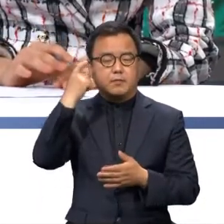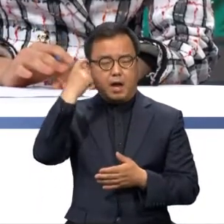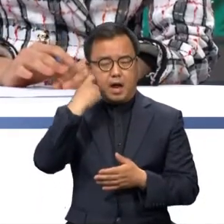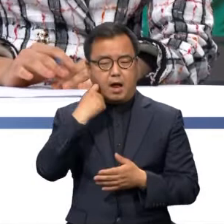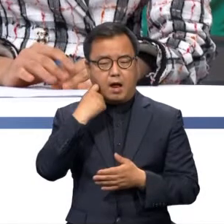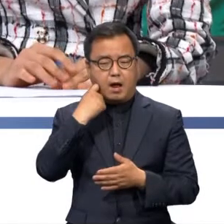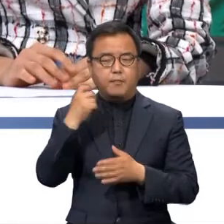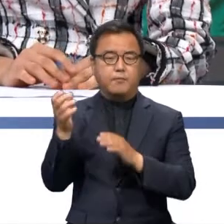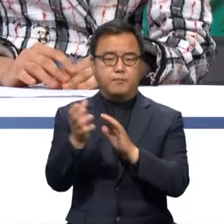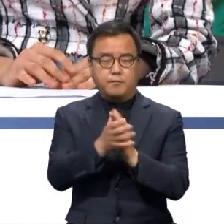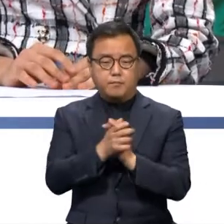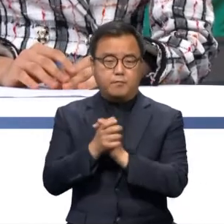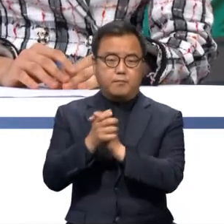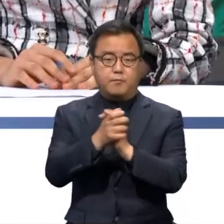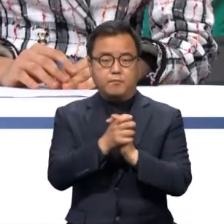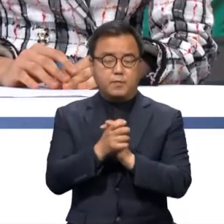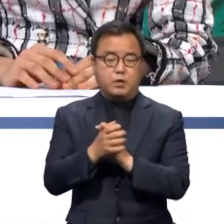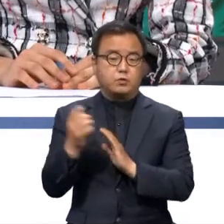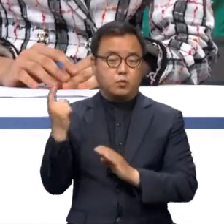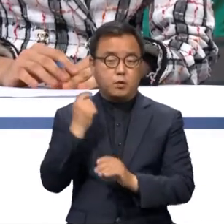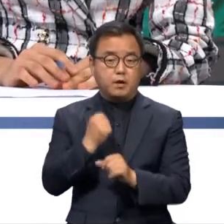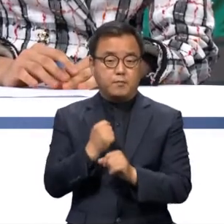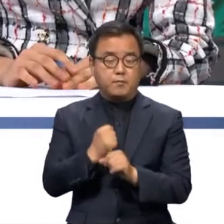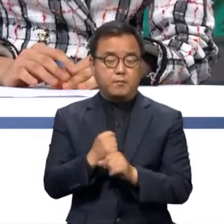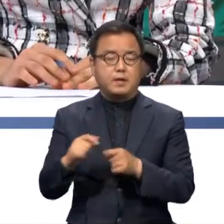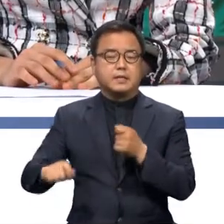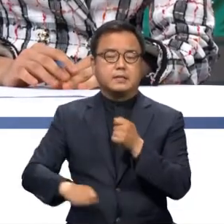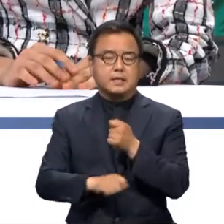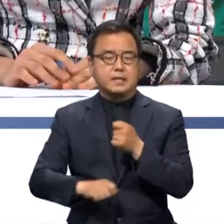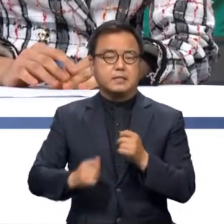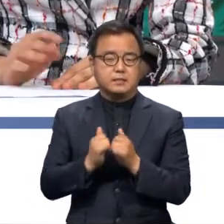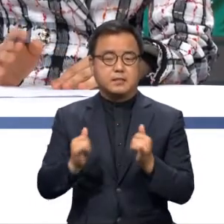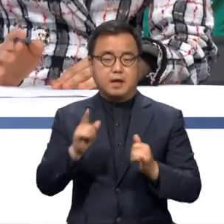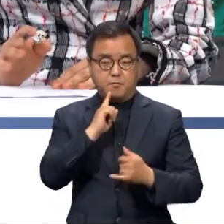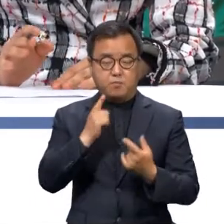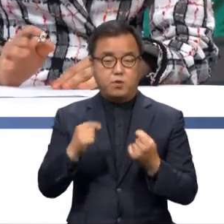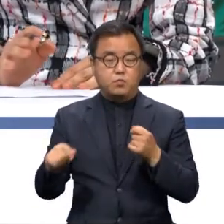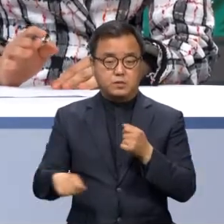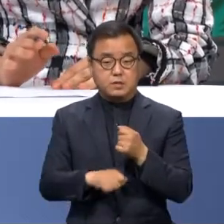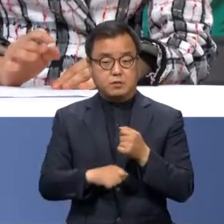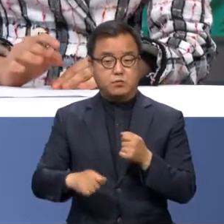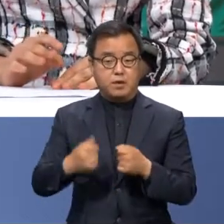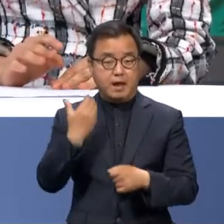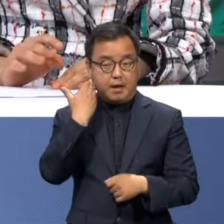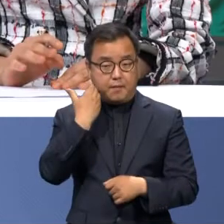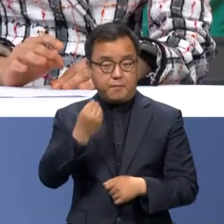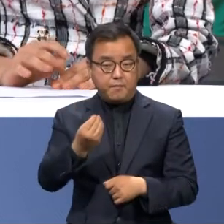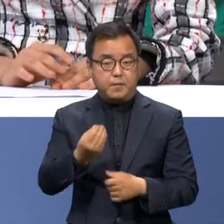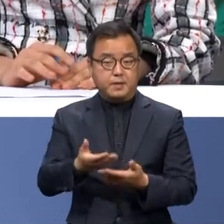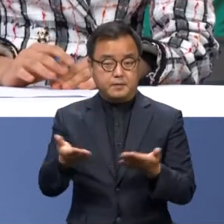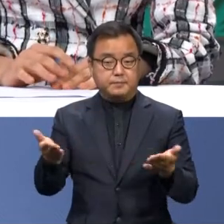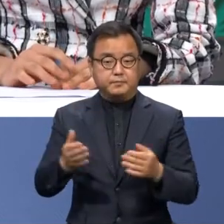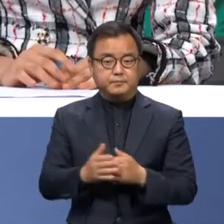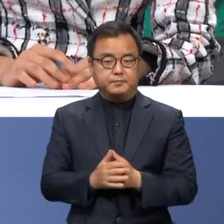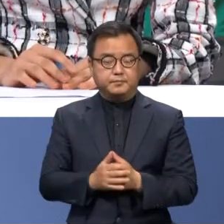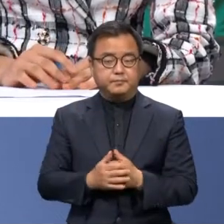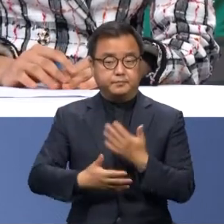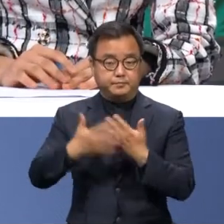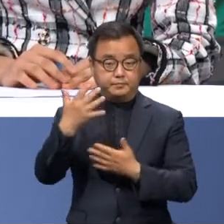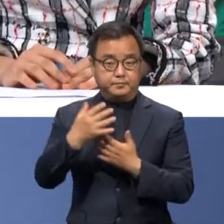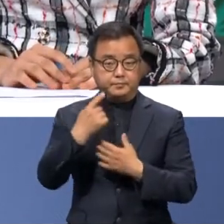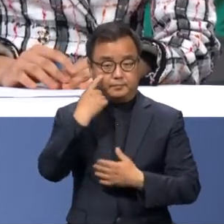어우러진 소리를 낼 수 있다고 한 첼리스트 송영훈의 말처럼 첼로의 매력을 듬뿍 느껴보시길 바라겠습니다. 실황